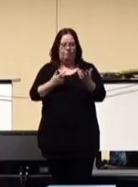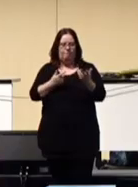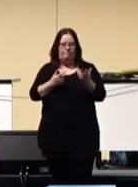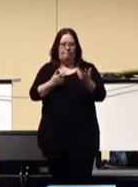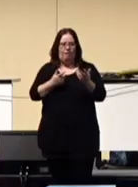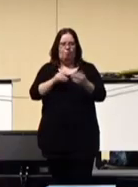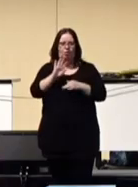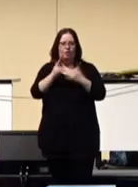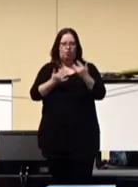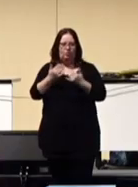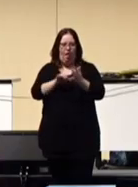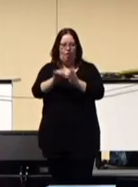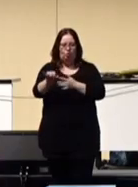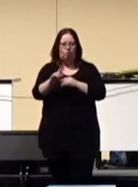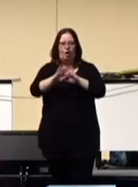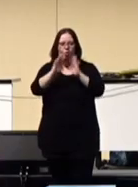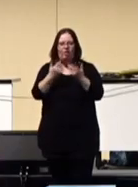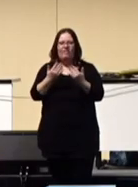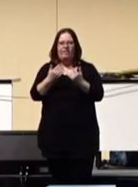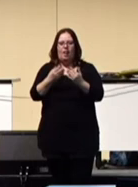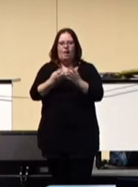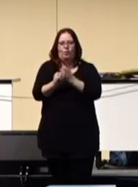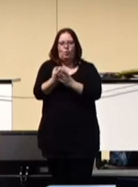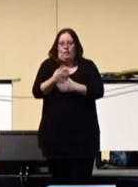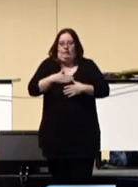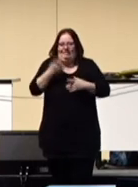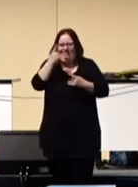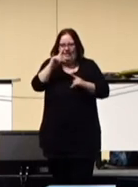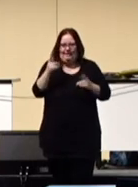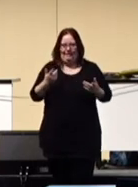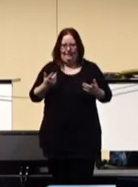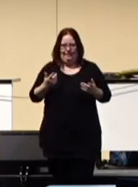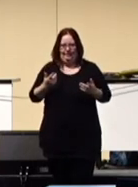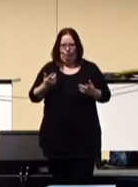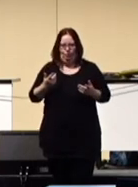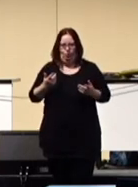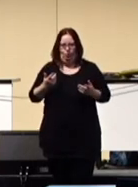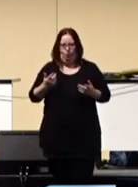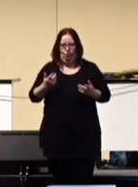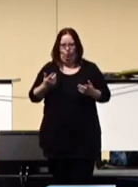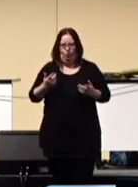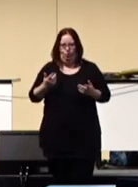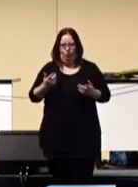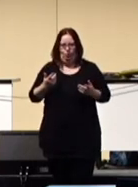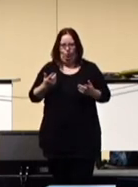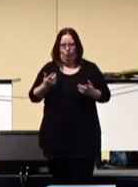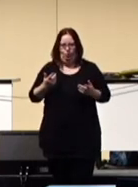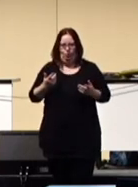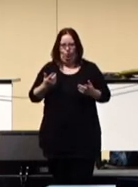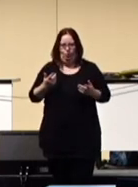nicht nur die Zahlungen, die geleistet worden sind, sondern auch welche Produkte beschafft worden sind. Und insofern